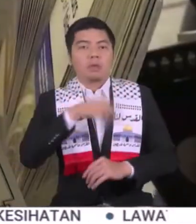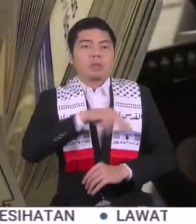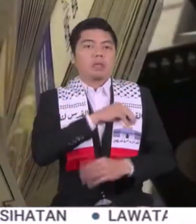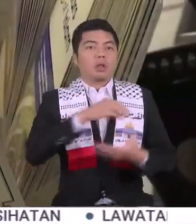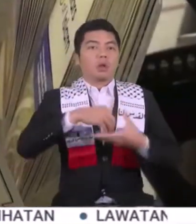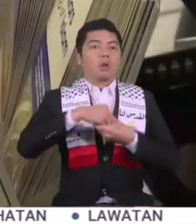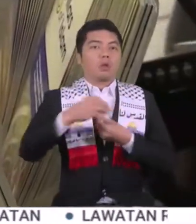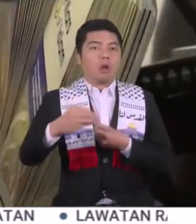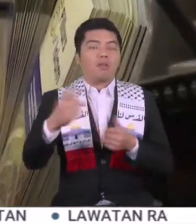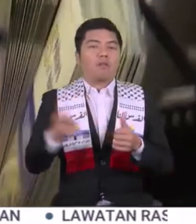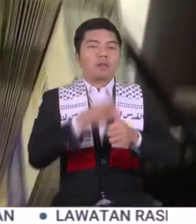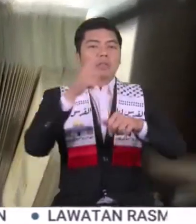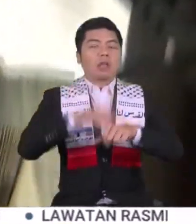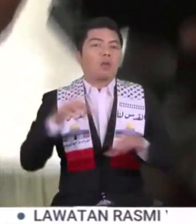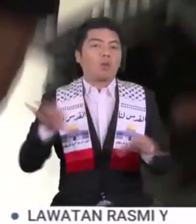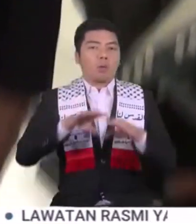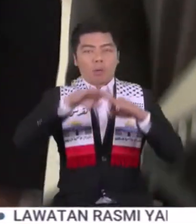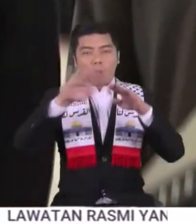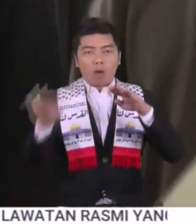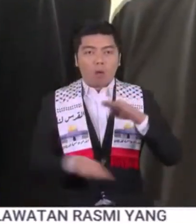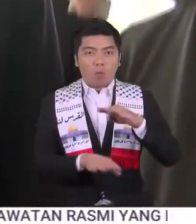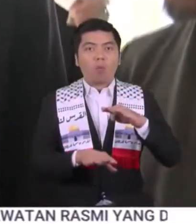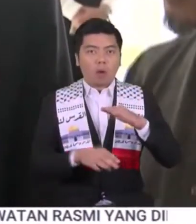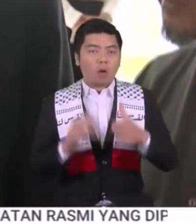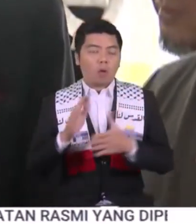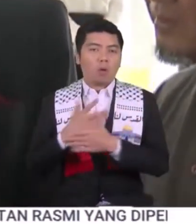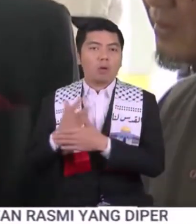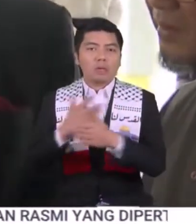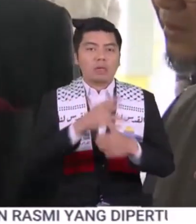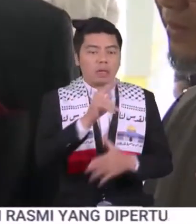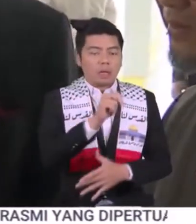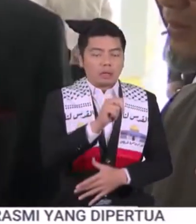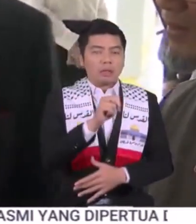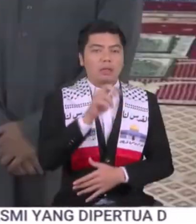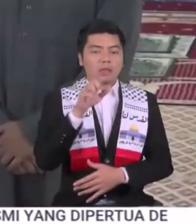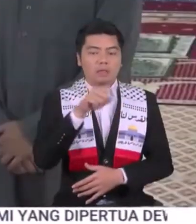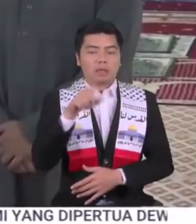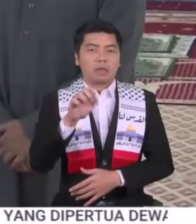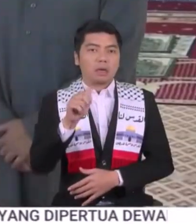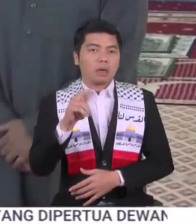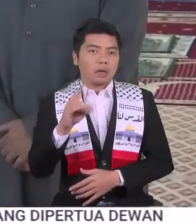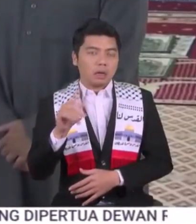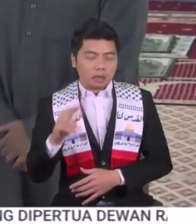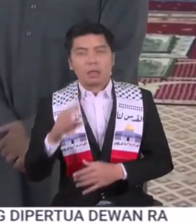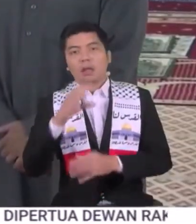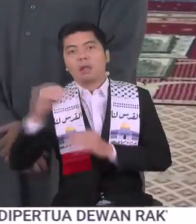Luar yang julung kali diadakan di bawah Perkongsian Strategik New Zealand Malaysia.